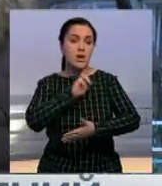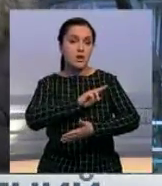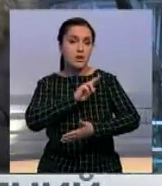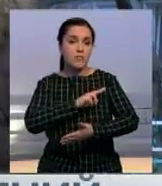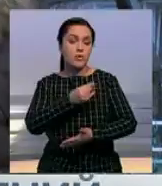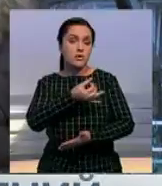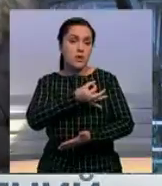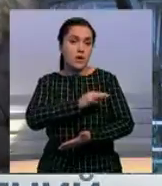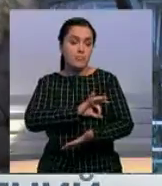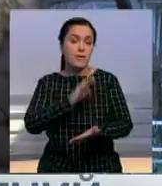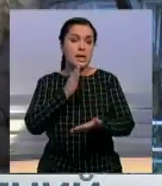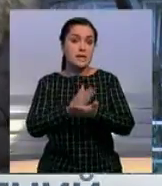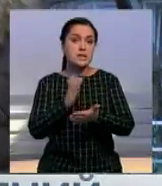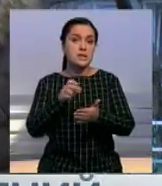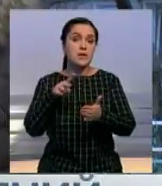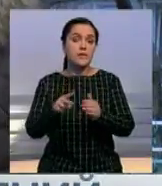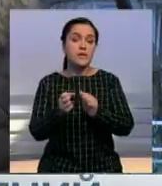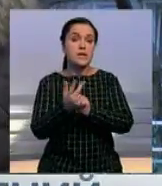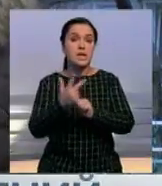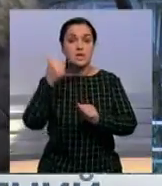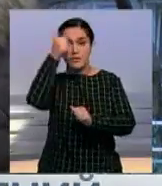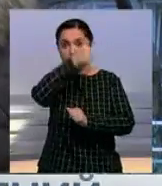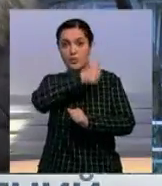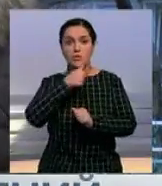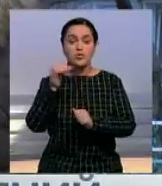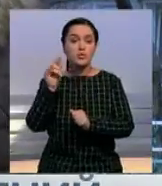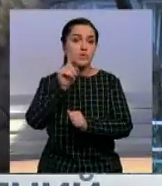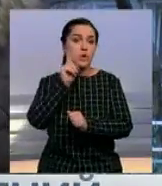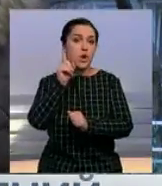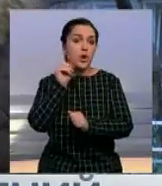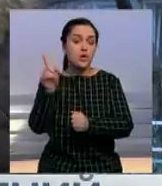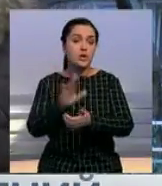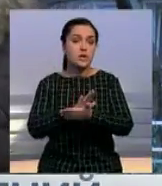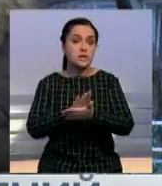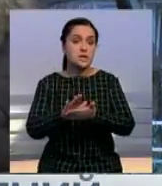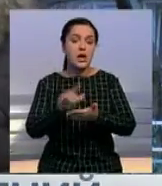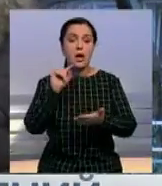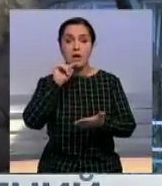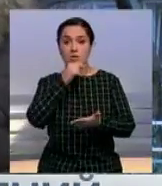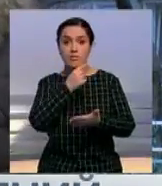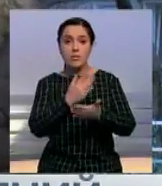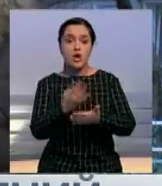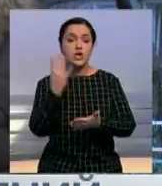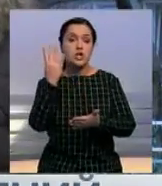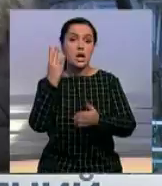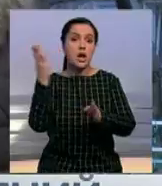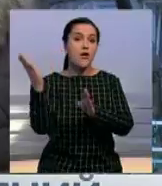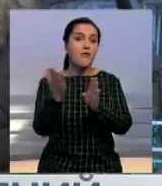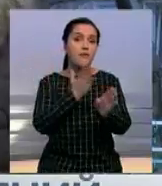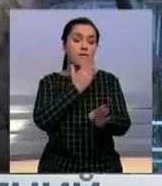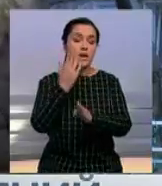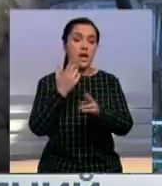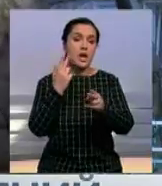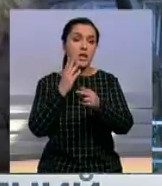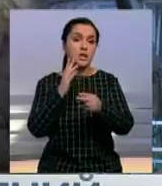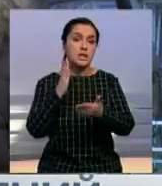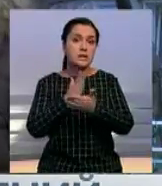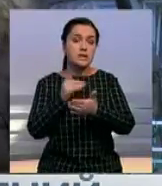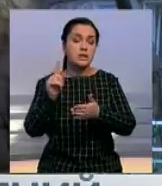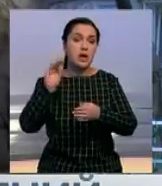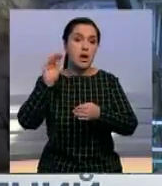прибыль. С 2013 года здесь перешли на зеленую экономику, установили 4 ветрогенератора общей мощностью